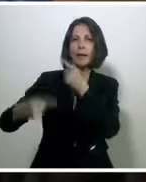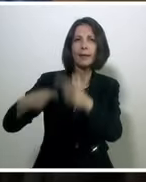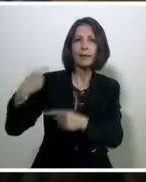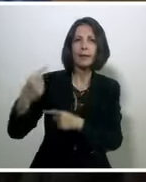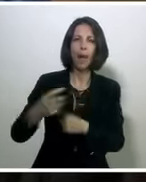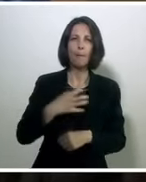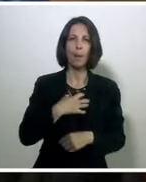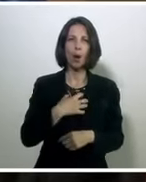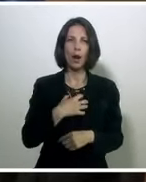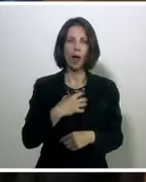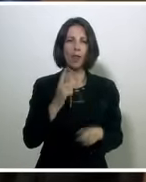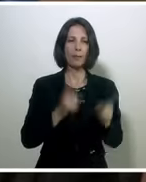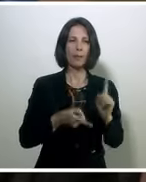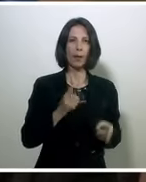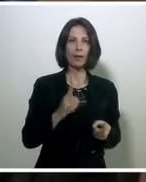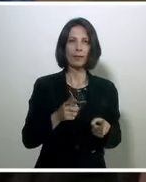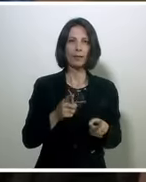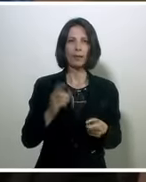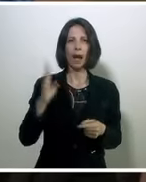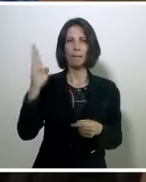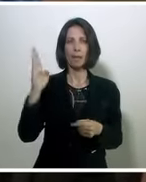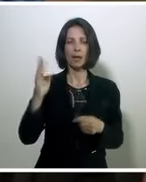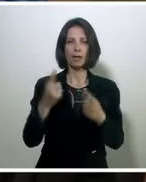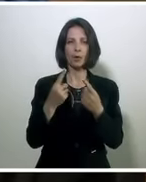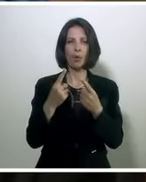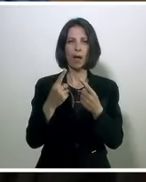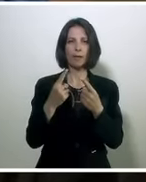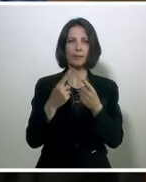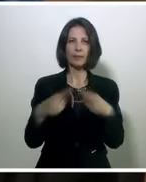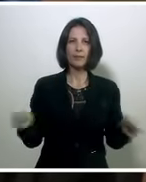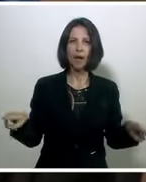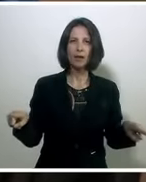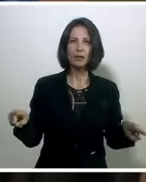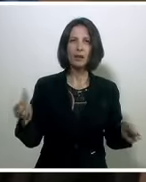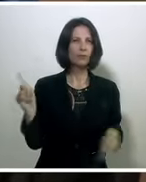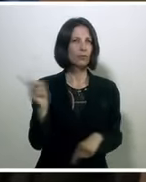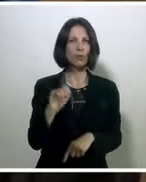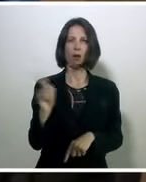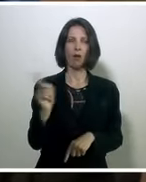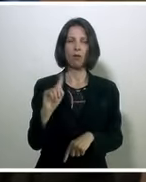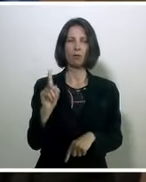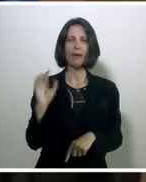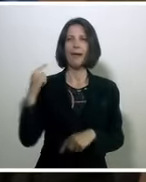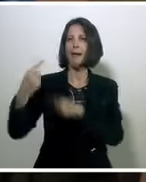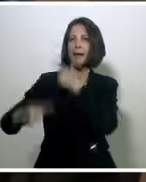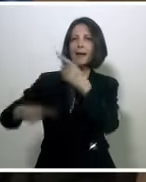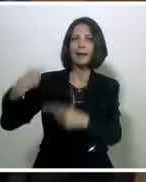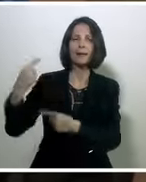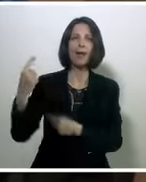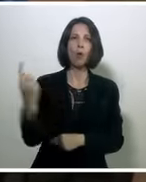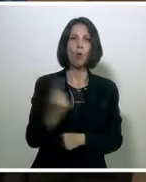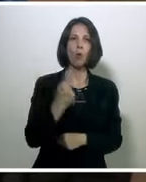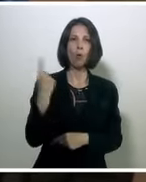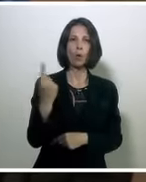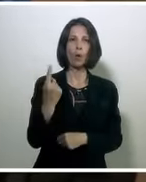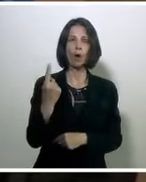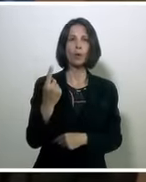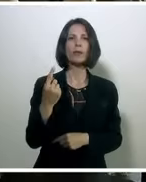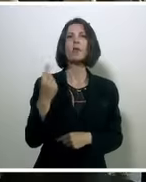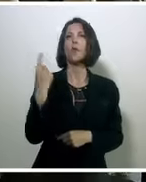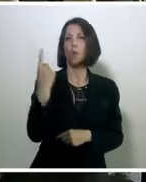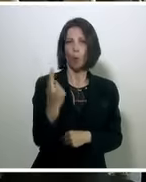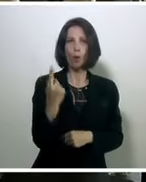da un'eredità morale in realtà l'eredità è una sola e si tratta perciò di un ind diadi è